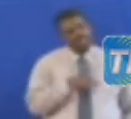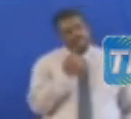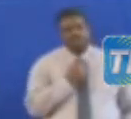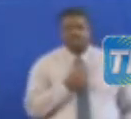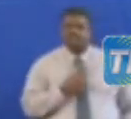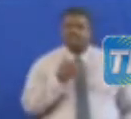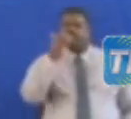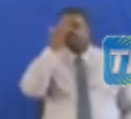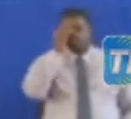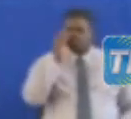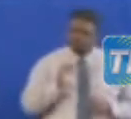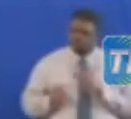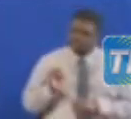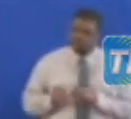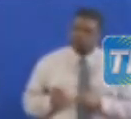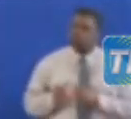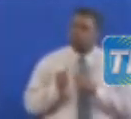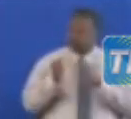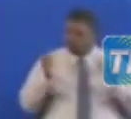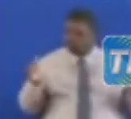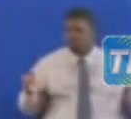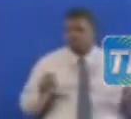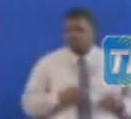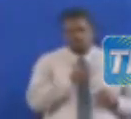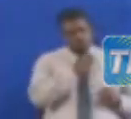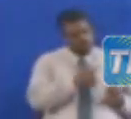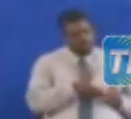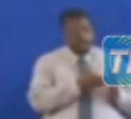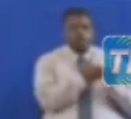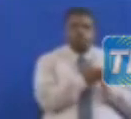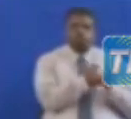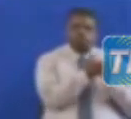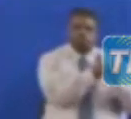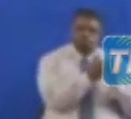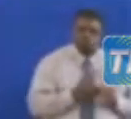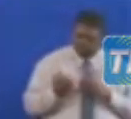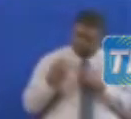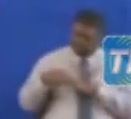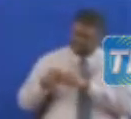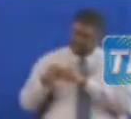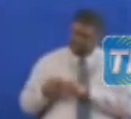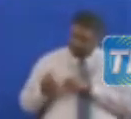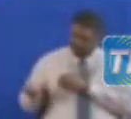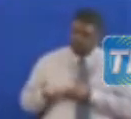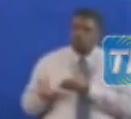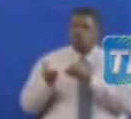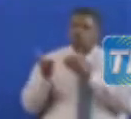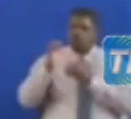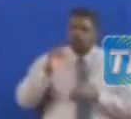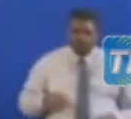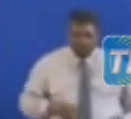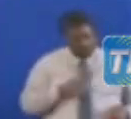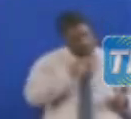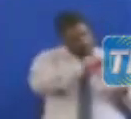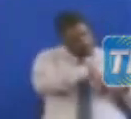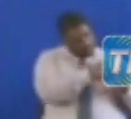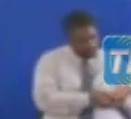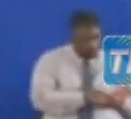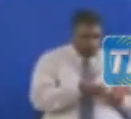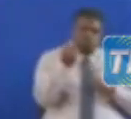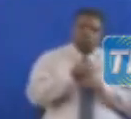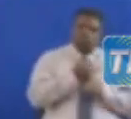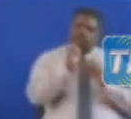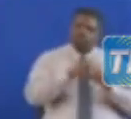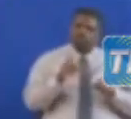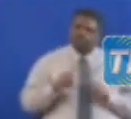inatambua na kuthamini mchango mkubwa sana wadau wa maendeleo katika utekelezaji wa programu, miradi na shughuli mbalimbali